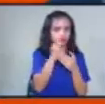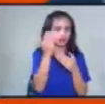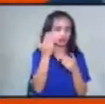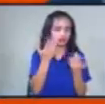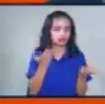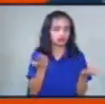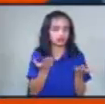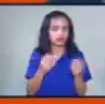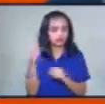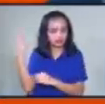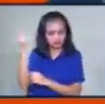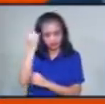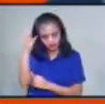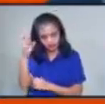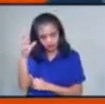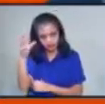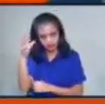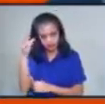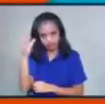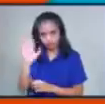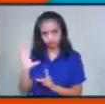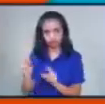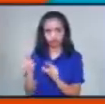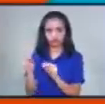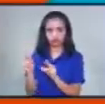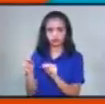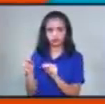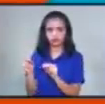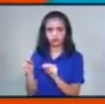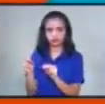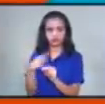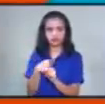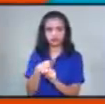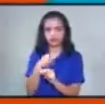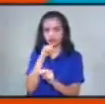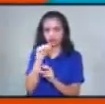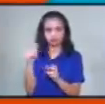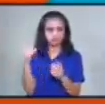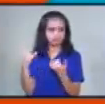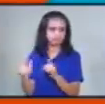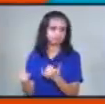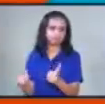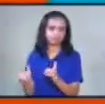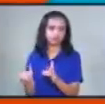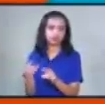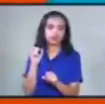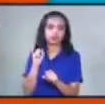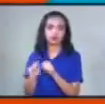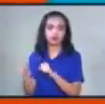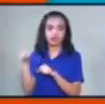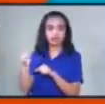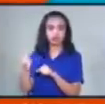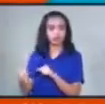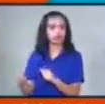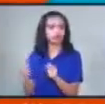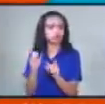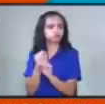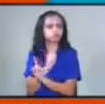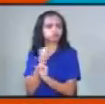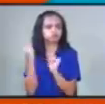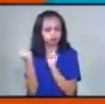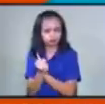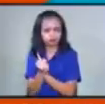pinag... Sir, wag na. I'm not gonna play by your game. Ito po, sir, ang